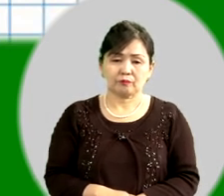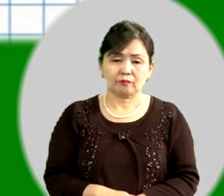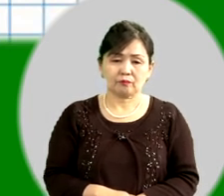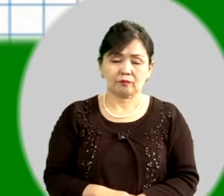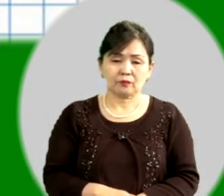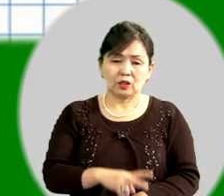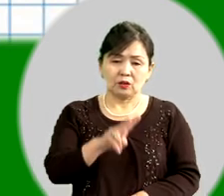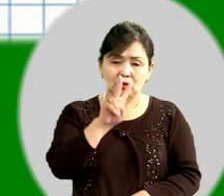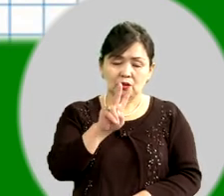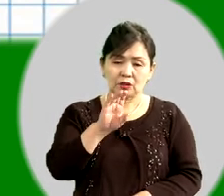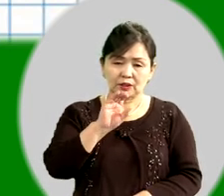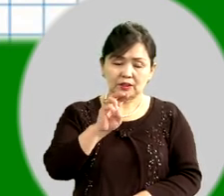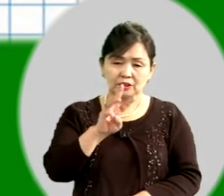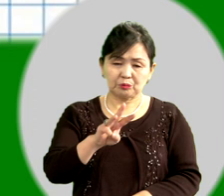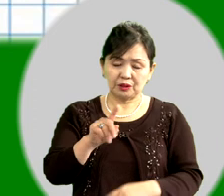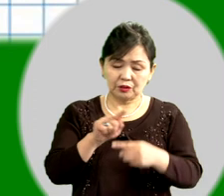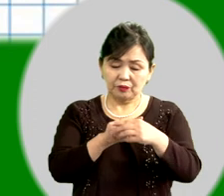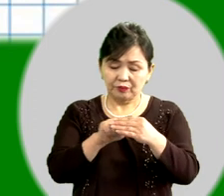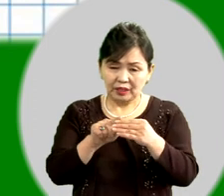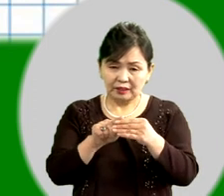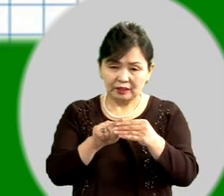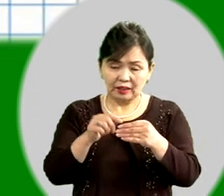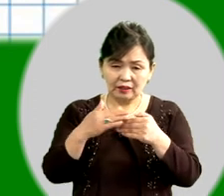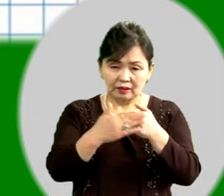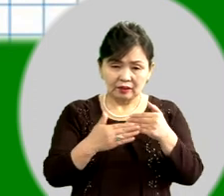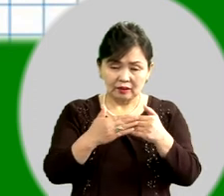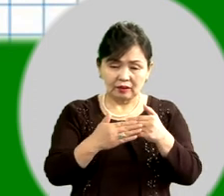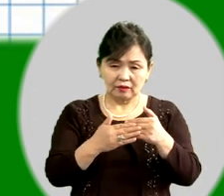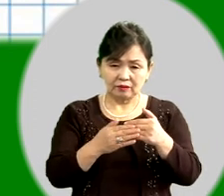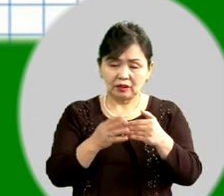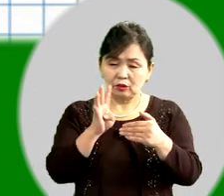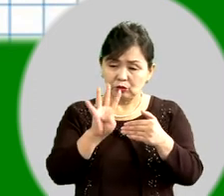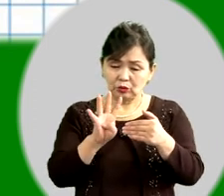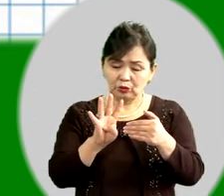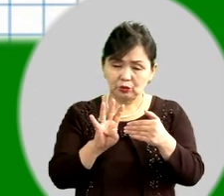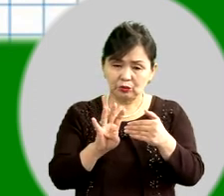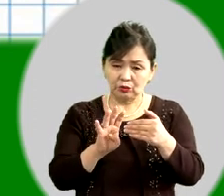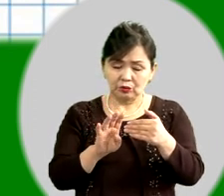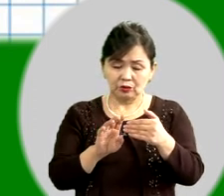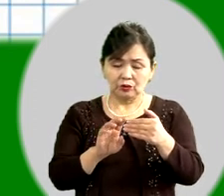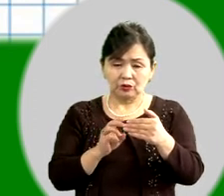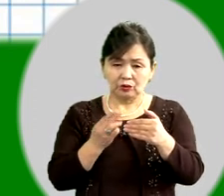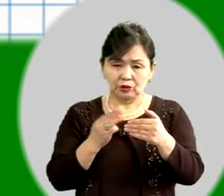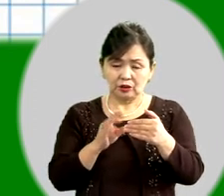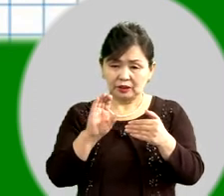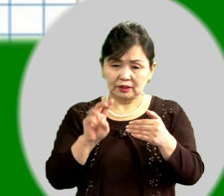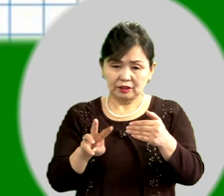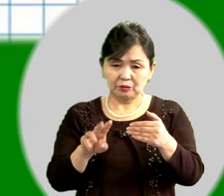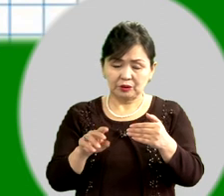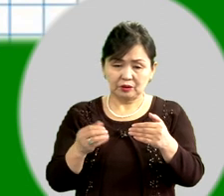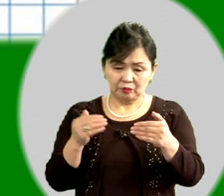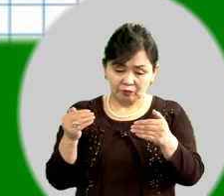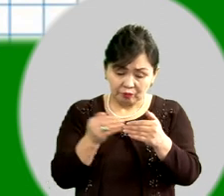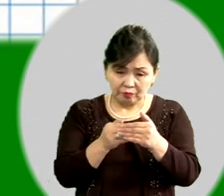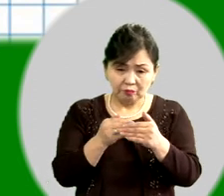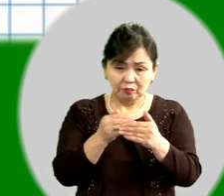Тэгэхээр 2 см талтай квадратад 4 ширхэг 1 см квадрат багтаж байна. Тэгэхээр